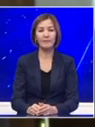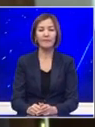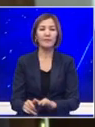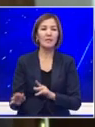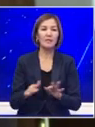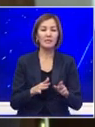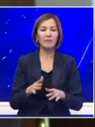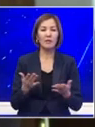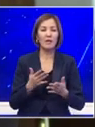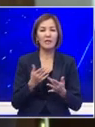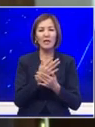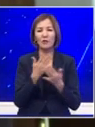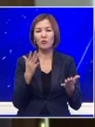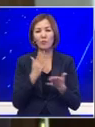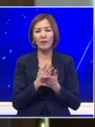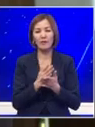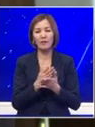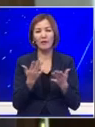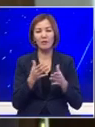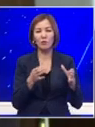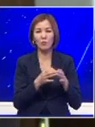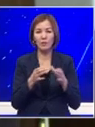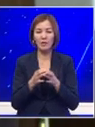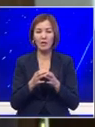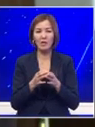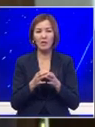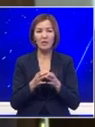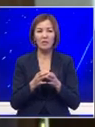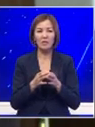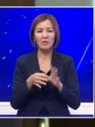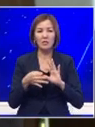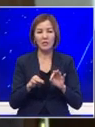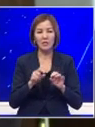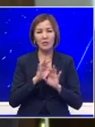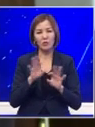іс-қимылдардың қандай түрлері, яғни қандай топтарға, қандай бөлшектерге бөлінетінін айқындап түсіндірді.